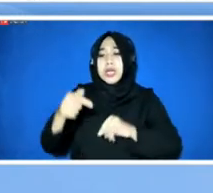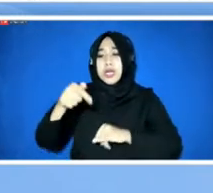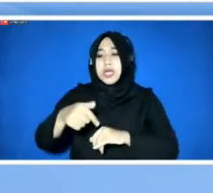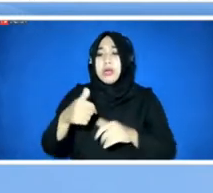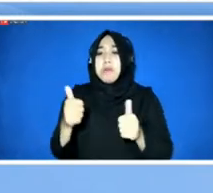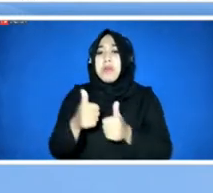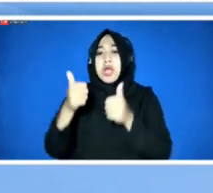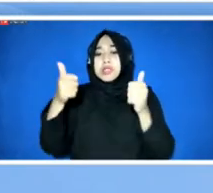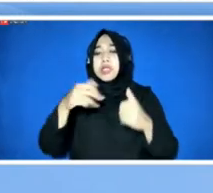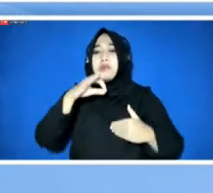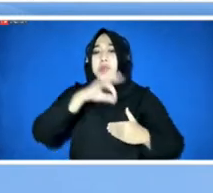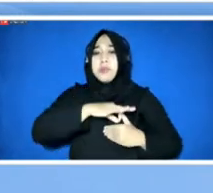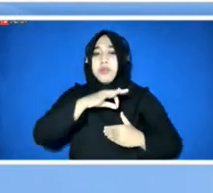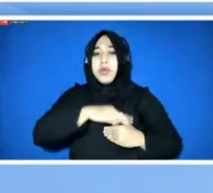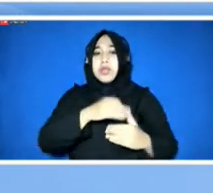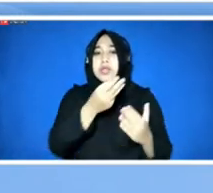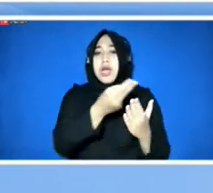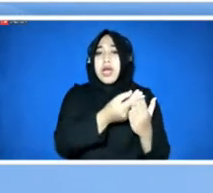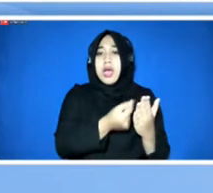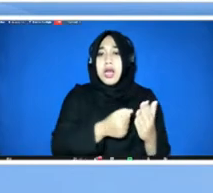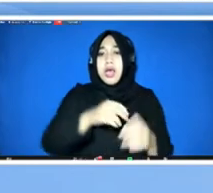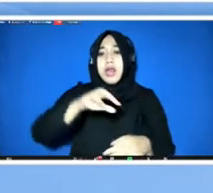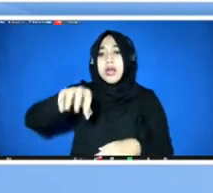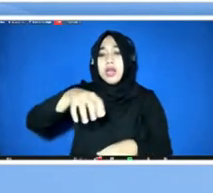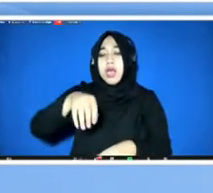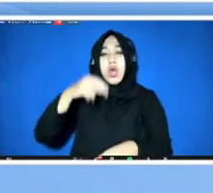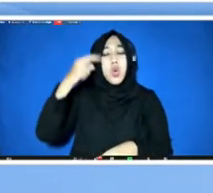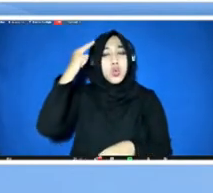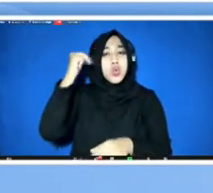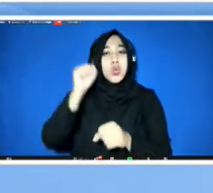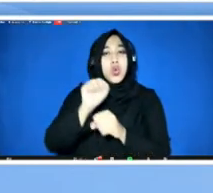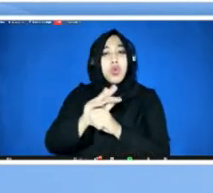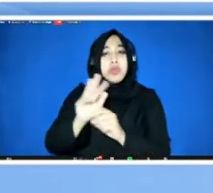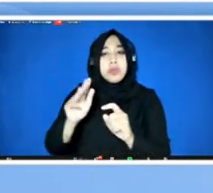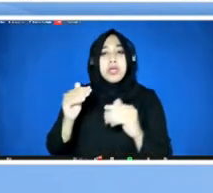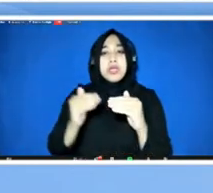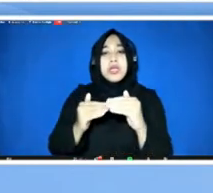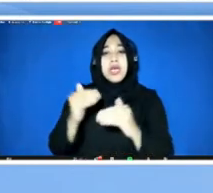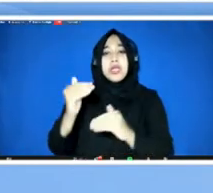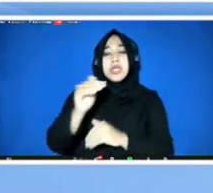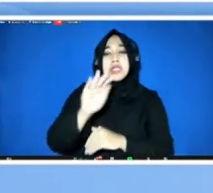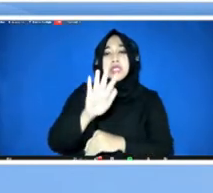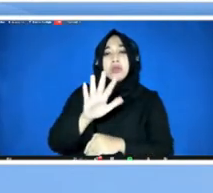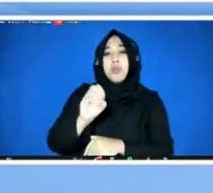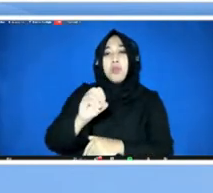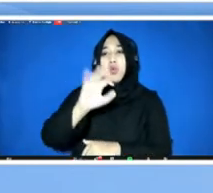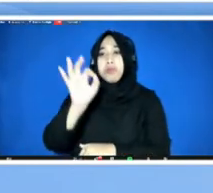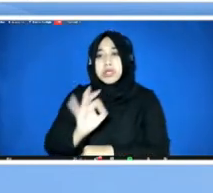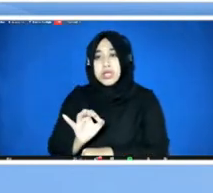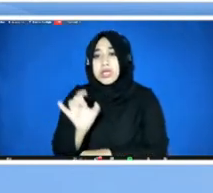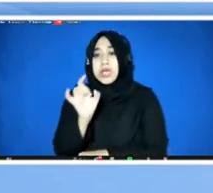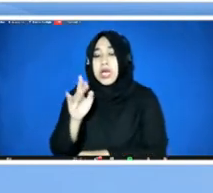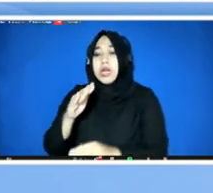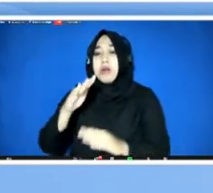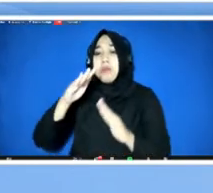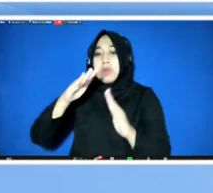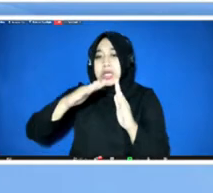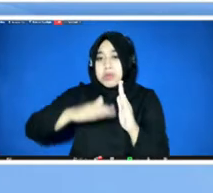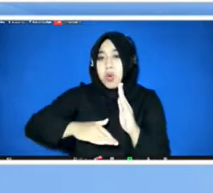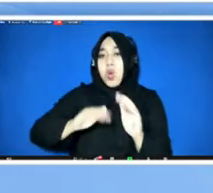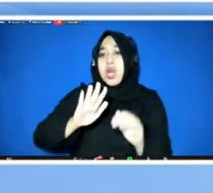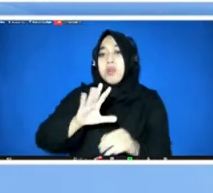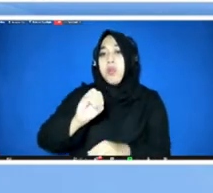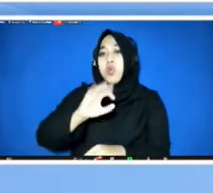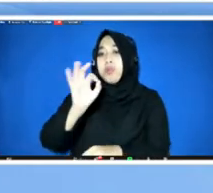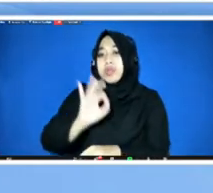berhasil memanfaatkan anggaran daerahnya untuk COVID di atas 50%. Yang lainnya masih di bawah 50%, bahkan masih ada